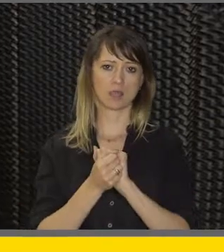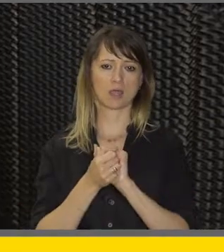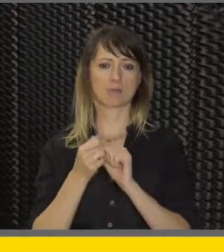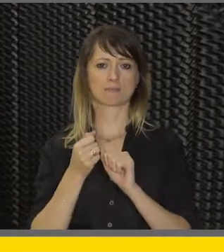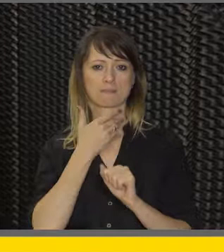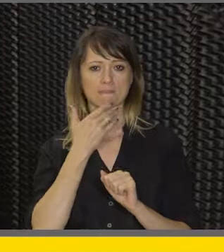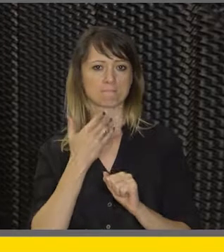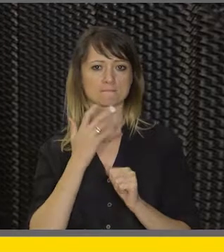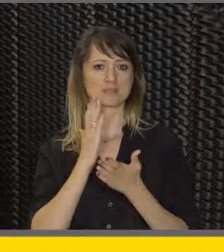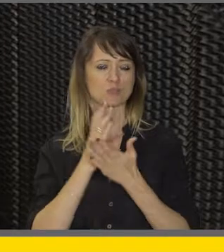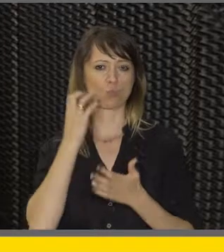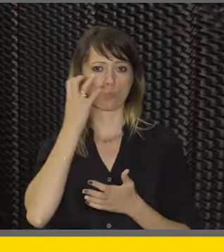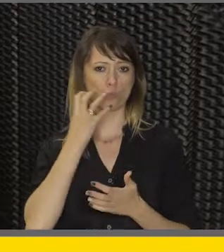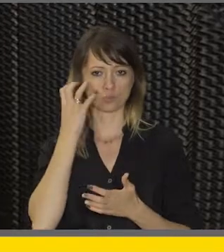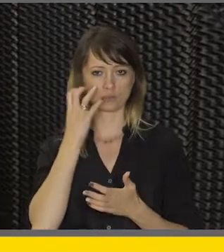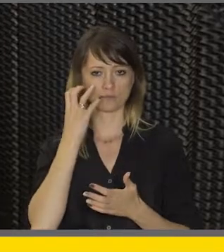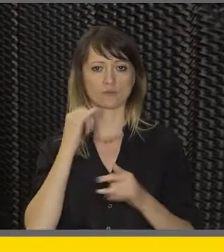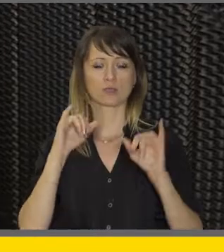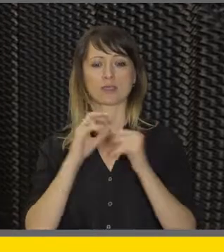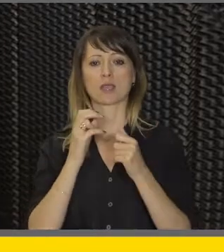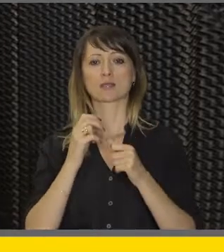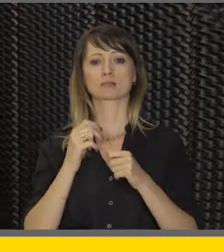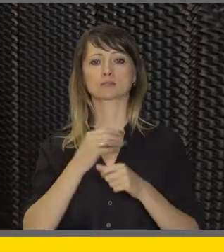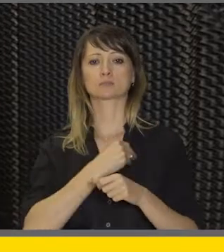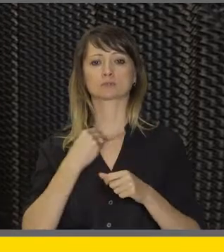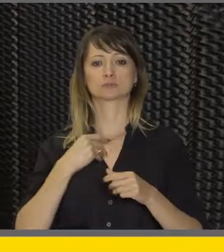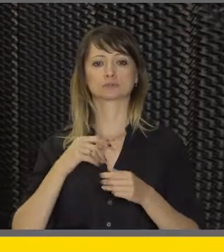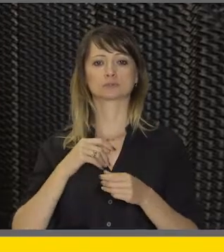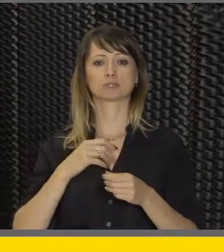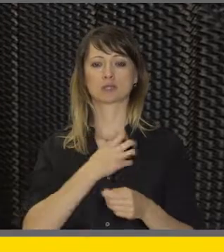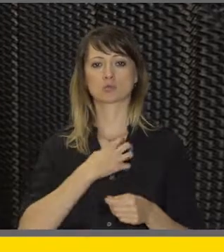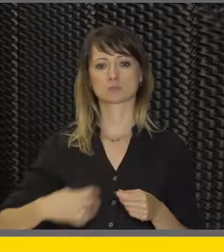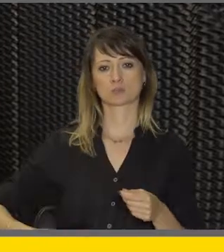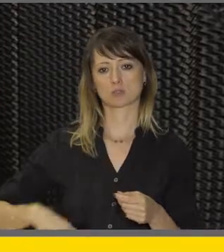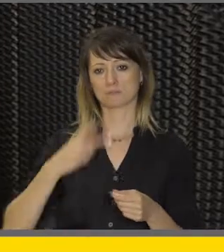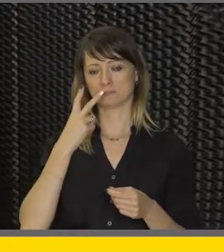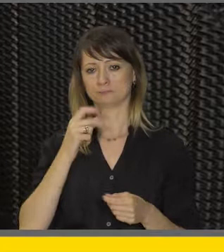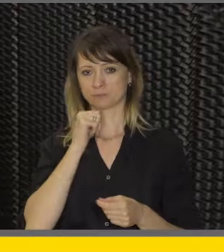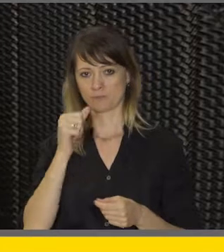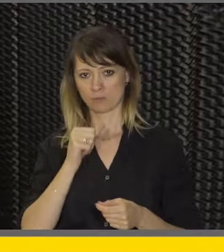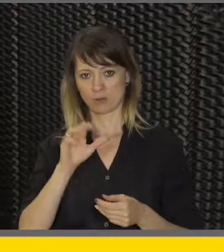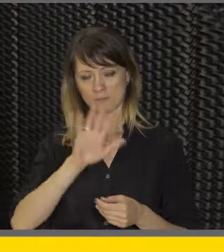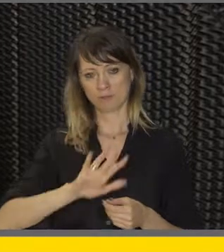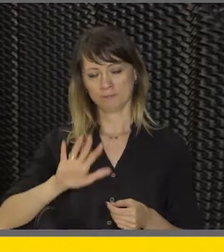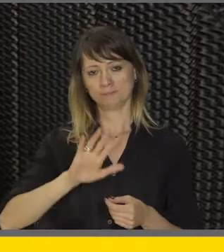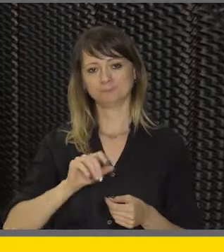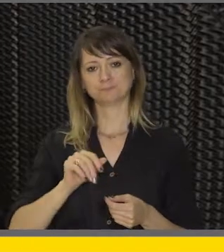zielona gospodarka jest postrzegana w Europie. No i w Unii Europejskiej generalnie rzecz biorąc jest to chyba jeden z